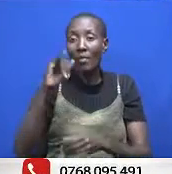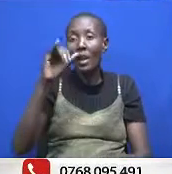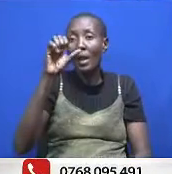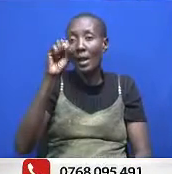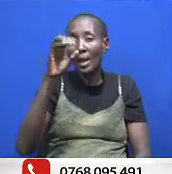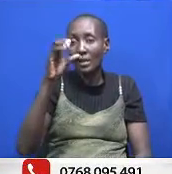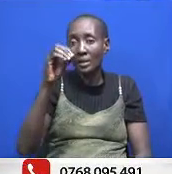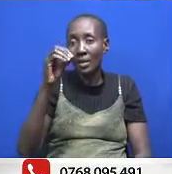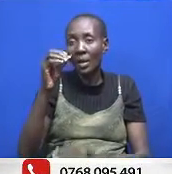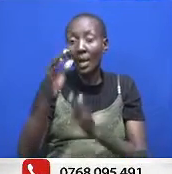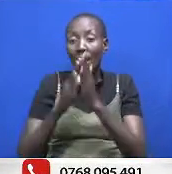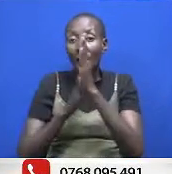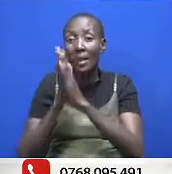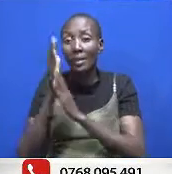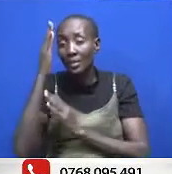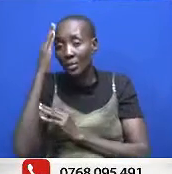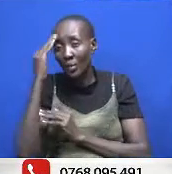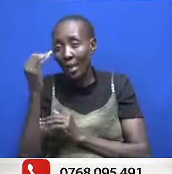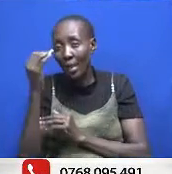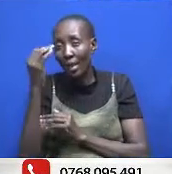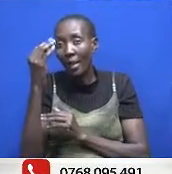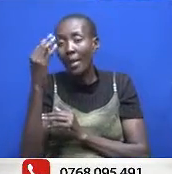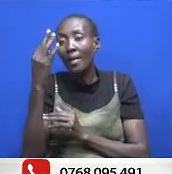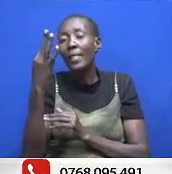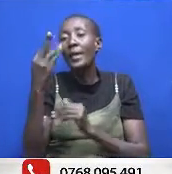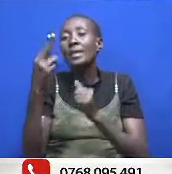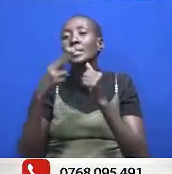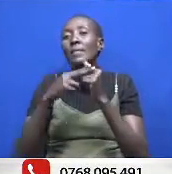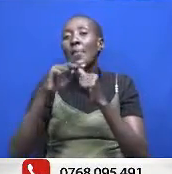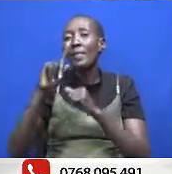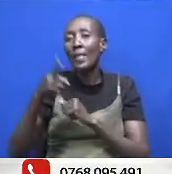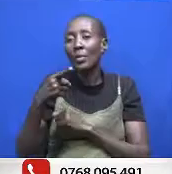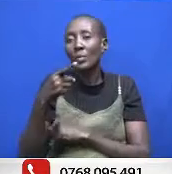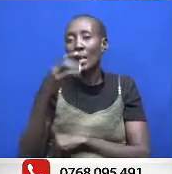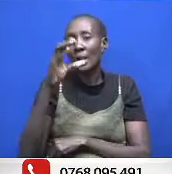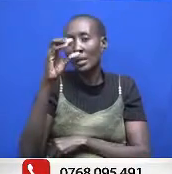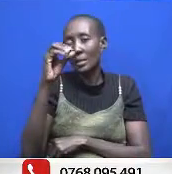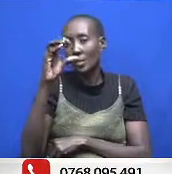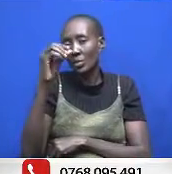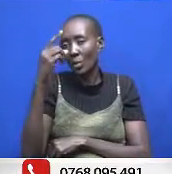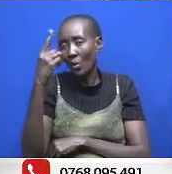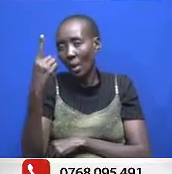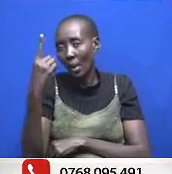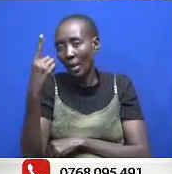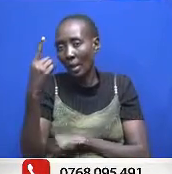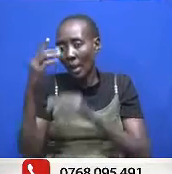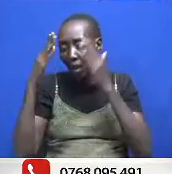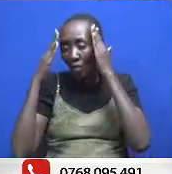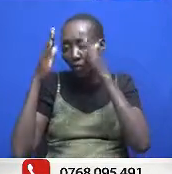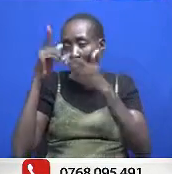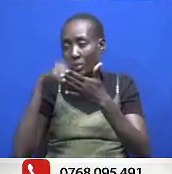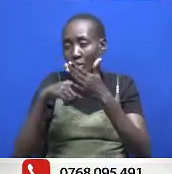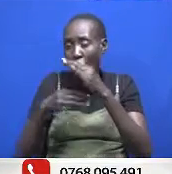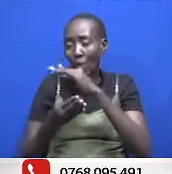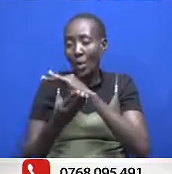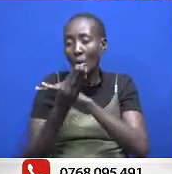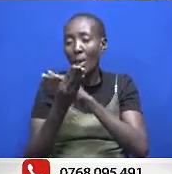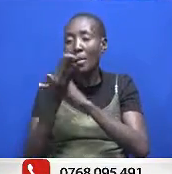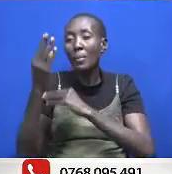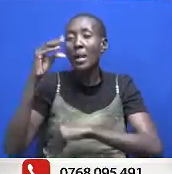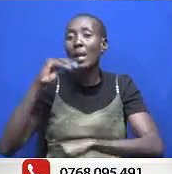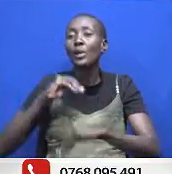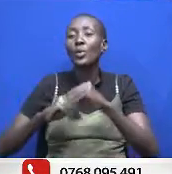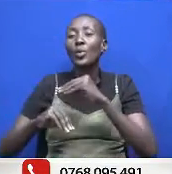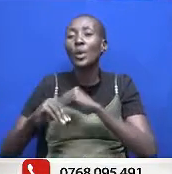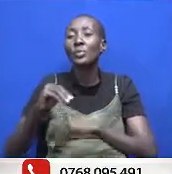because it's 37001, which is on anti-bribery. And as we all know, this is one thing that we